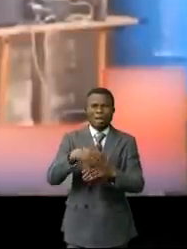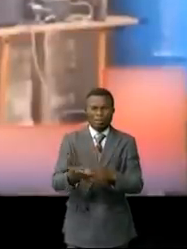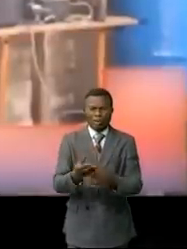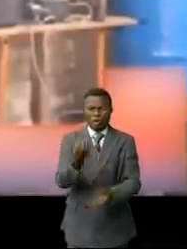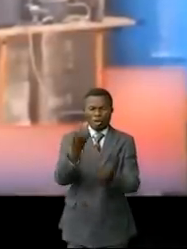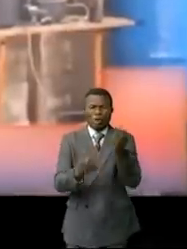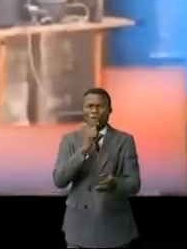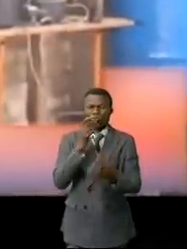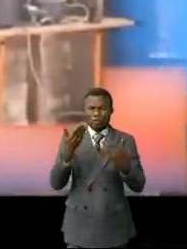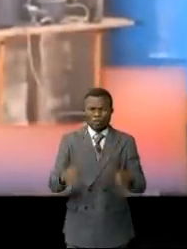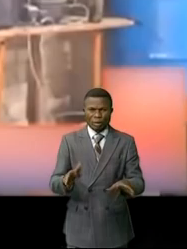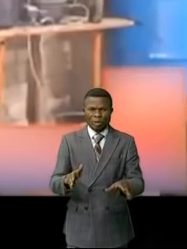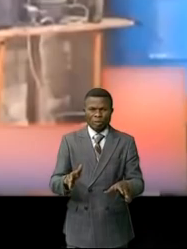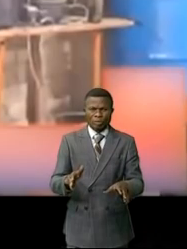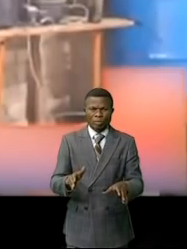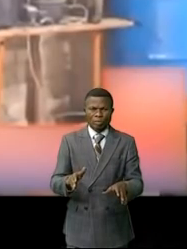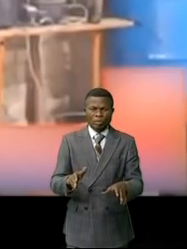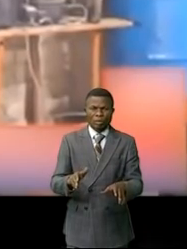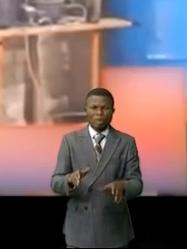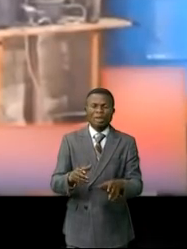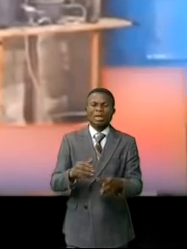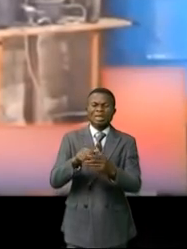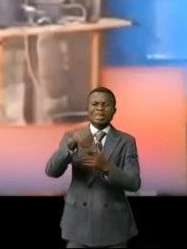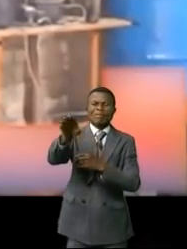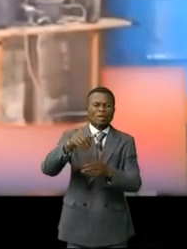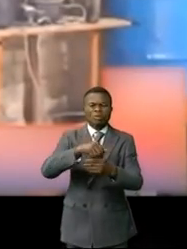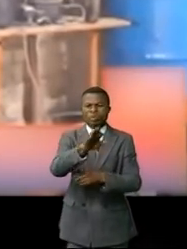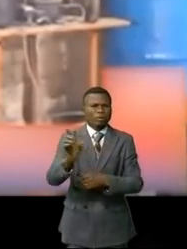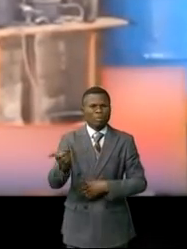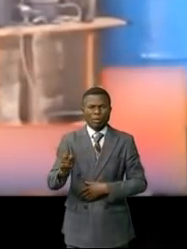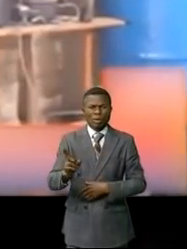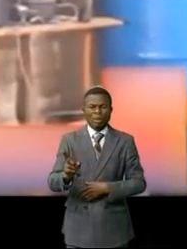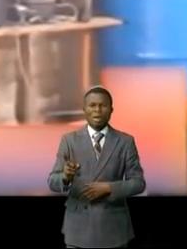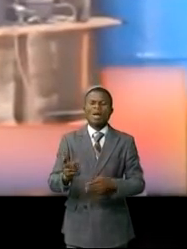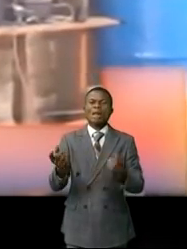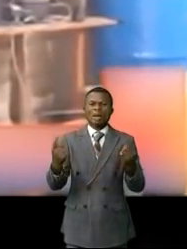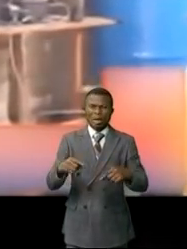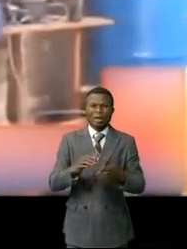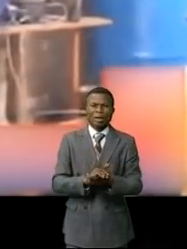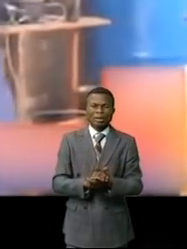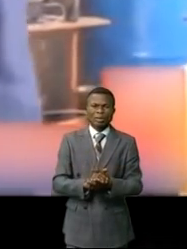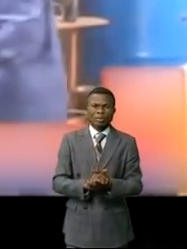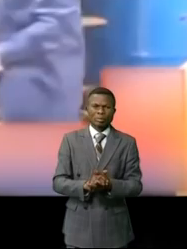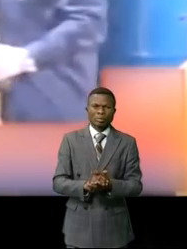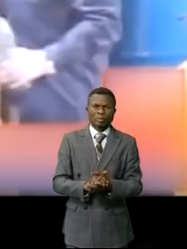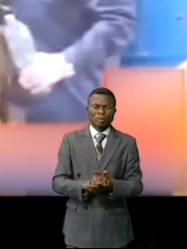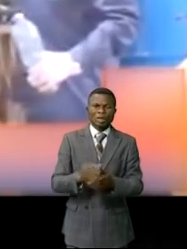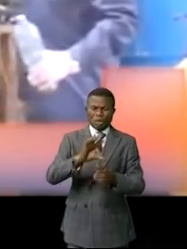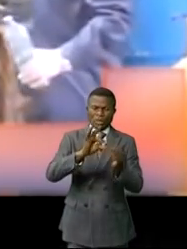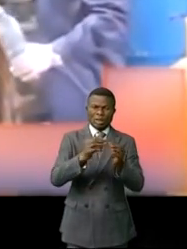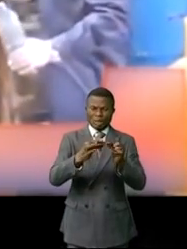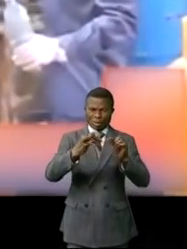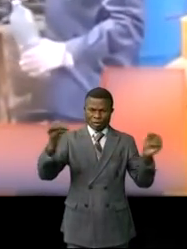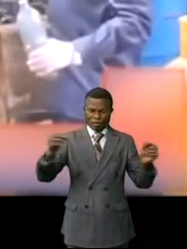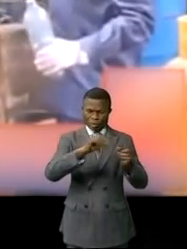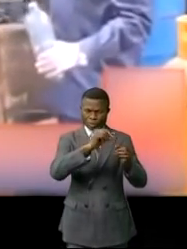chauffage, il n'y aura pas de fuite extérieure. Maintenant, il y a un canal de